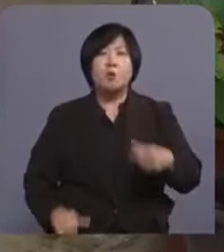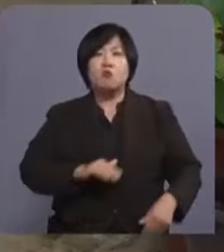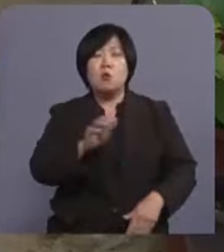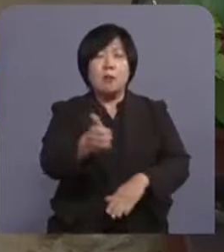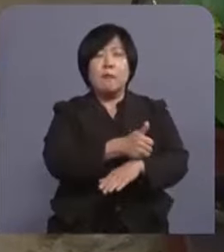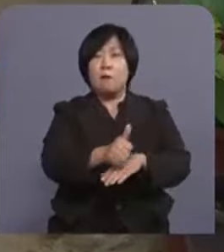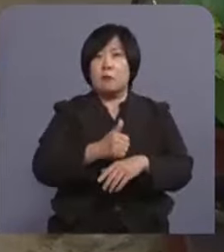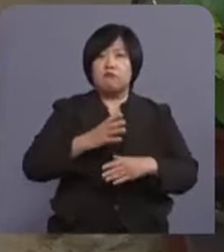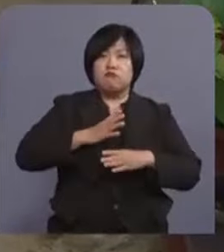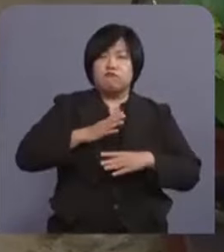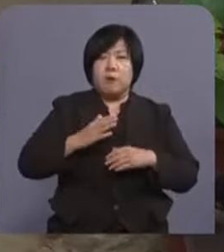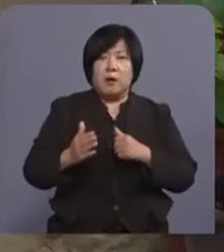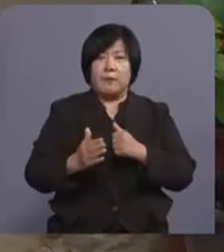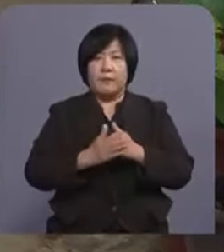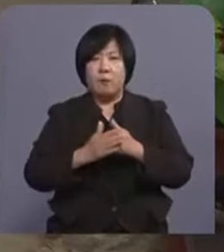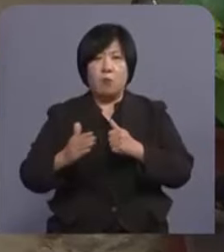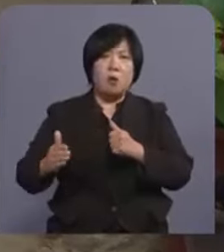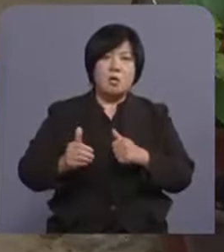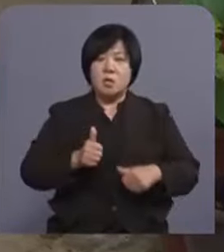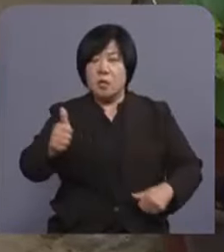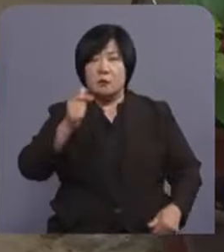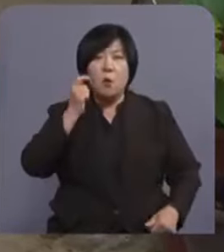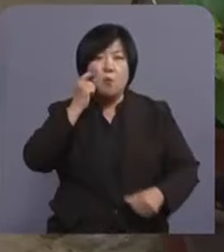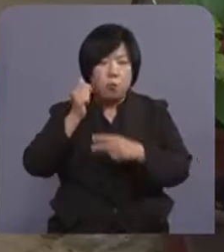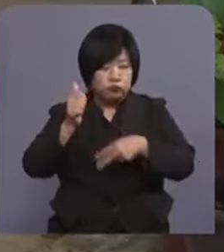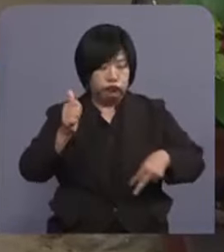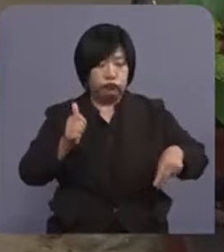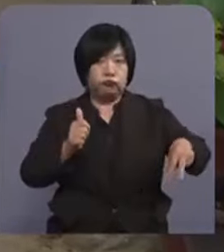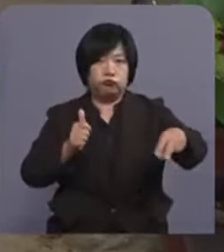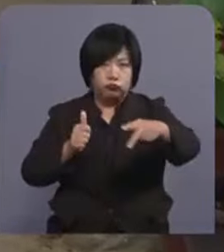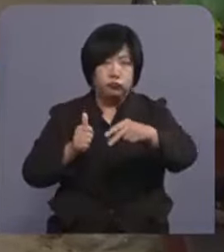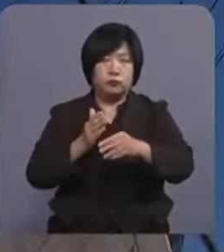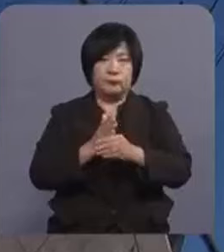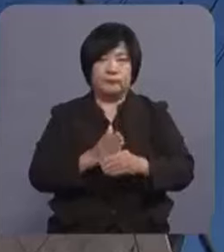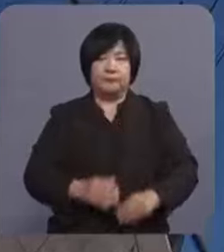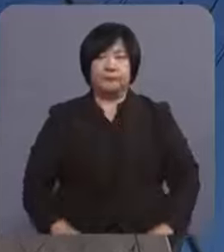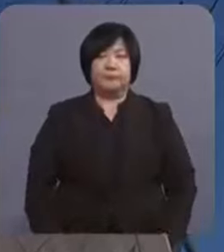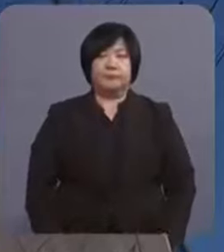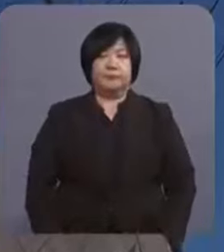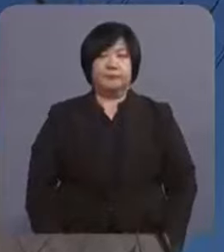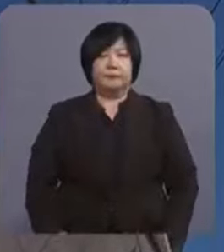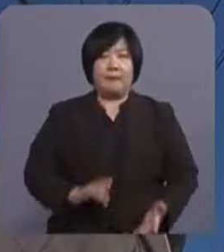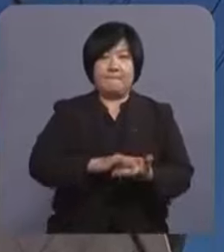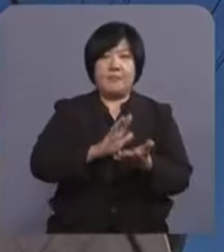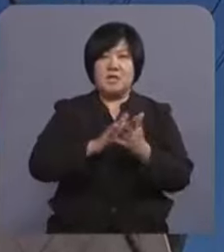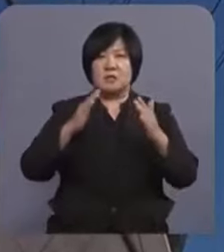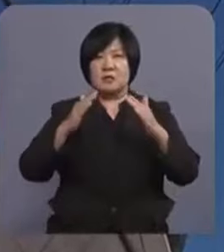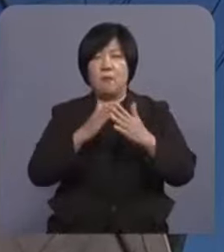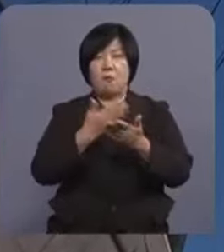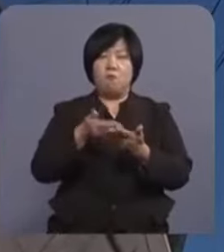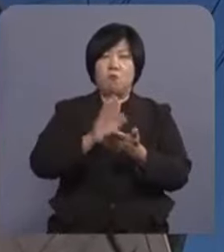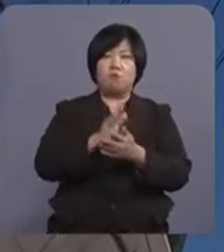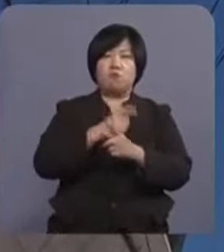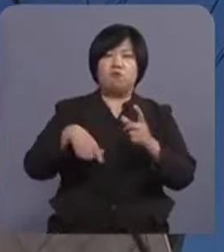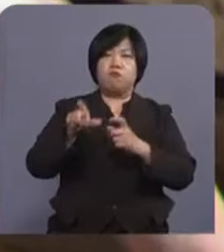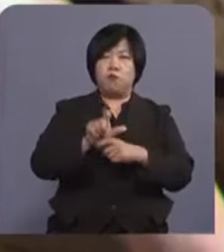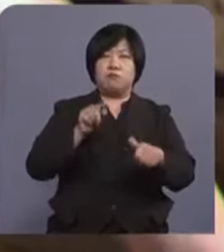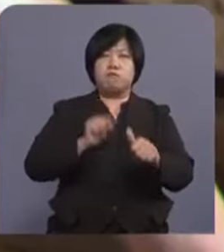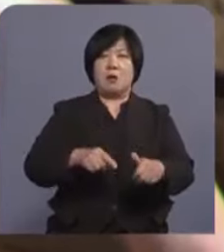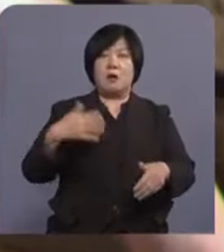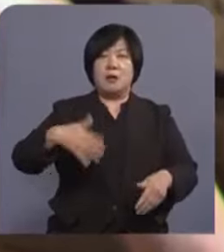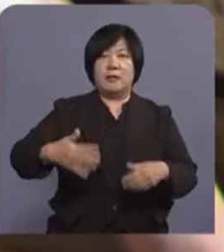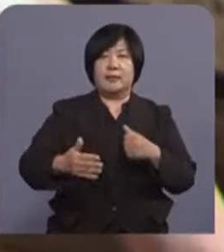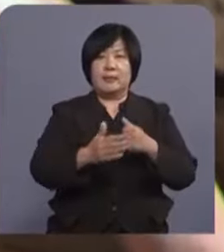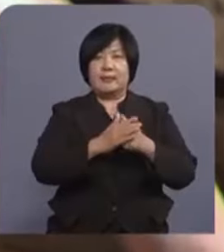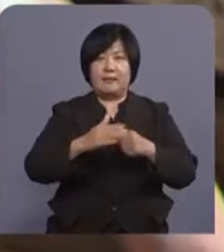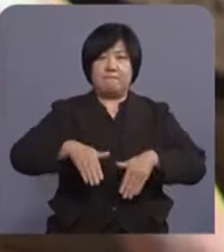다니기가 겁나 갖고 그쪽으로 못 다니고 돌아다니 아아 뒷길로 빈집은 보수보강 조치가 제대로 되지 않고